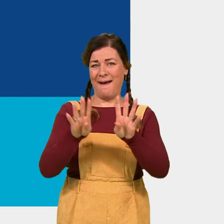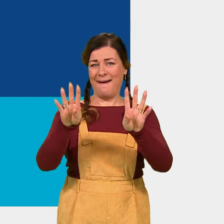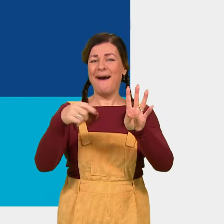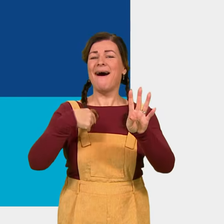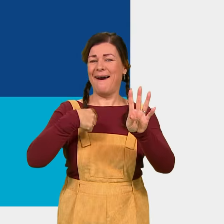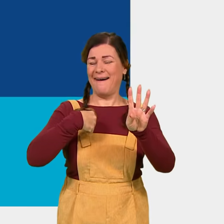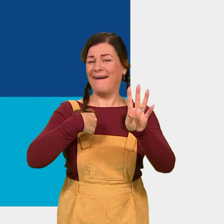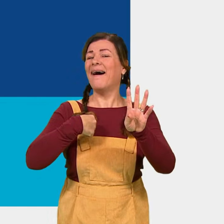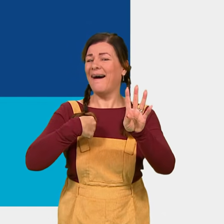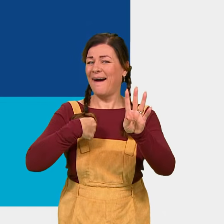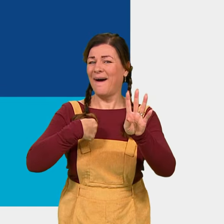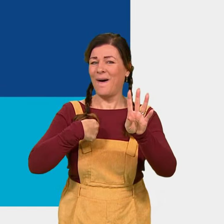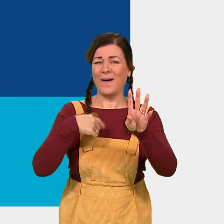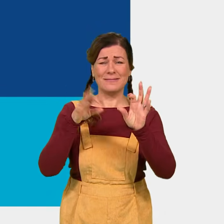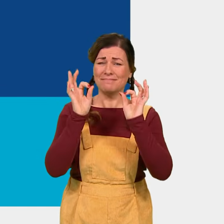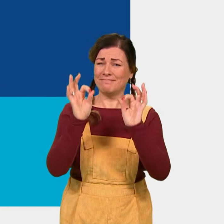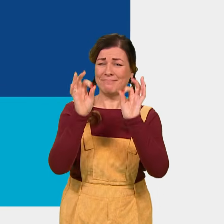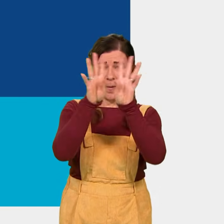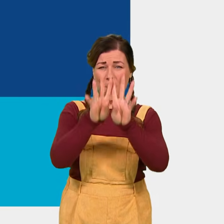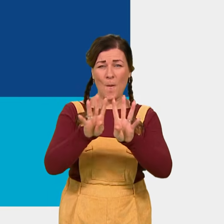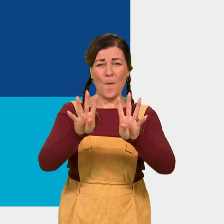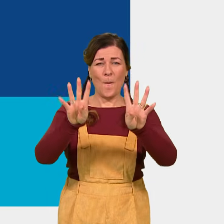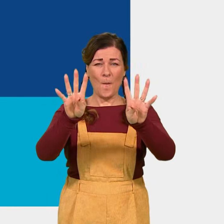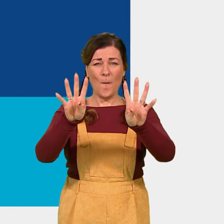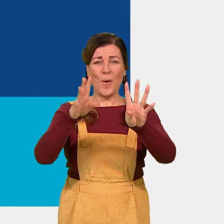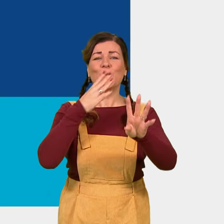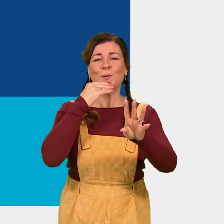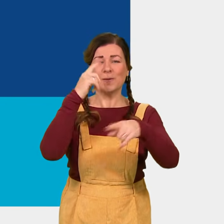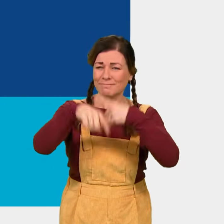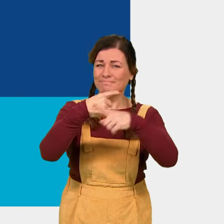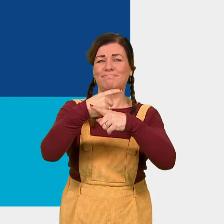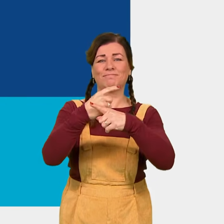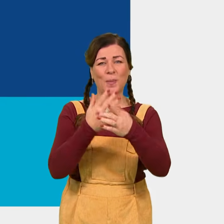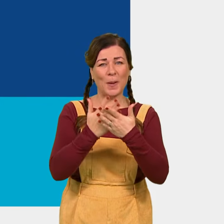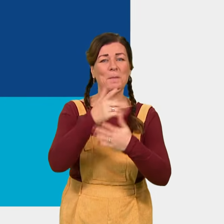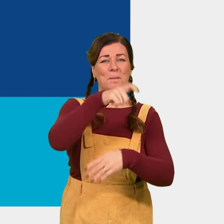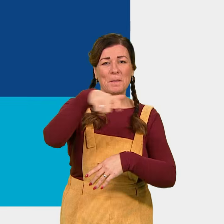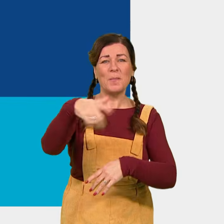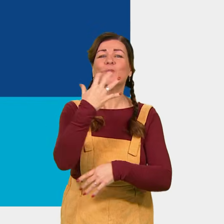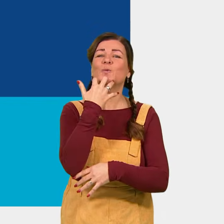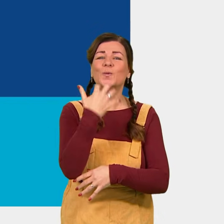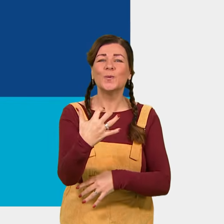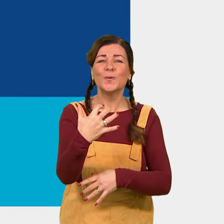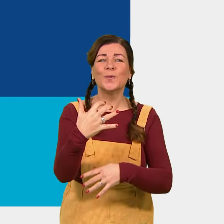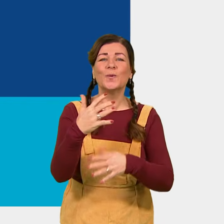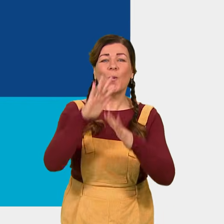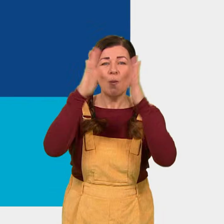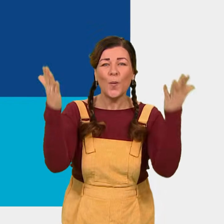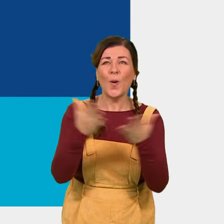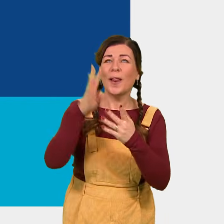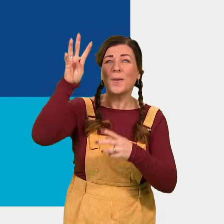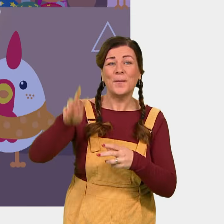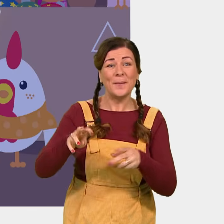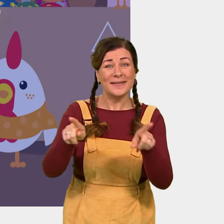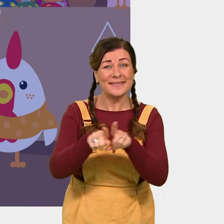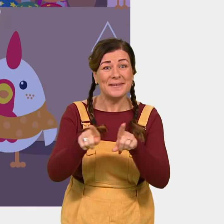canwyllbren arbennig sy'n cael ei ddefnyddio bob blwyddyn gan bobl Iddewig ar draws y byd ac hefyd yng